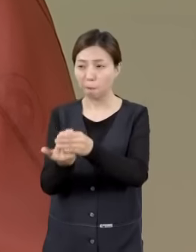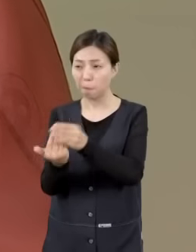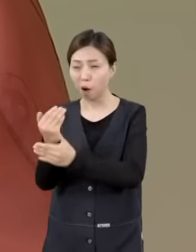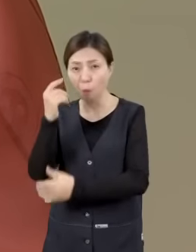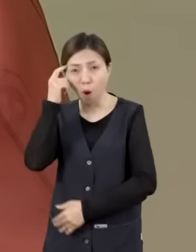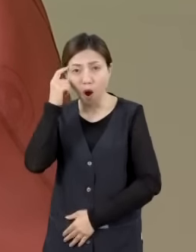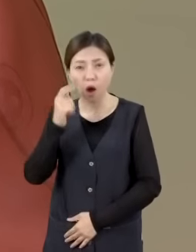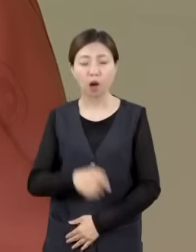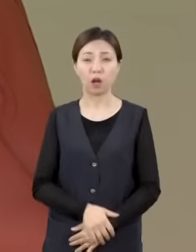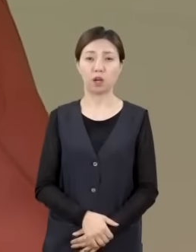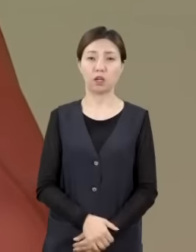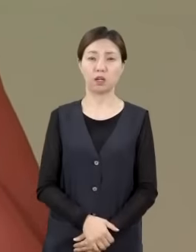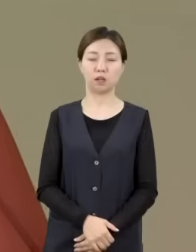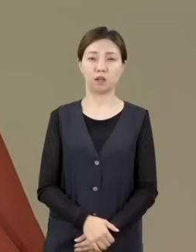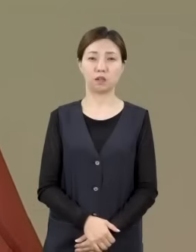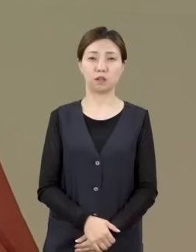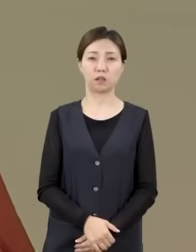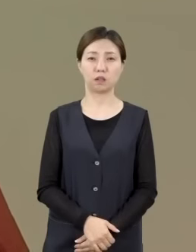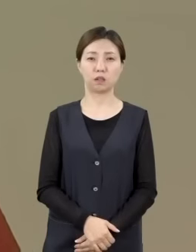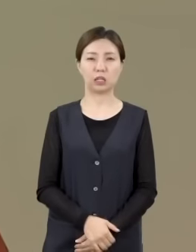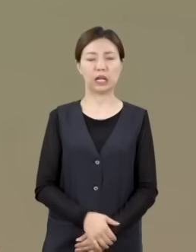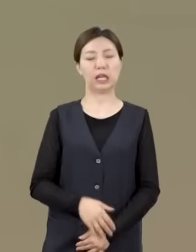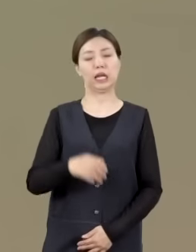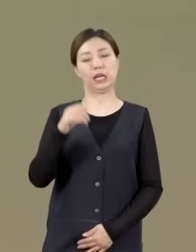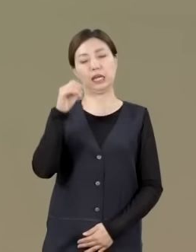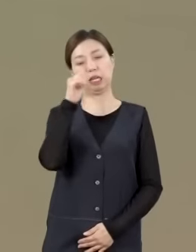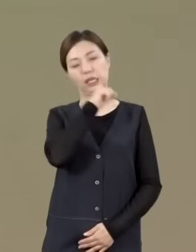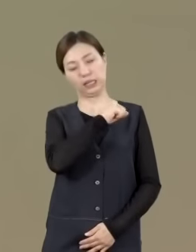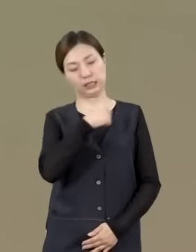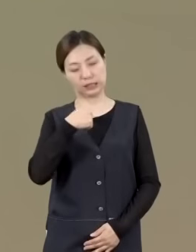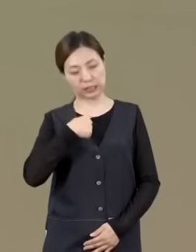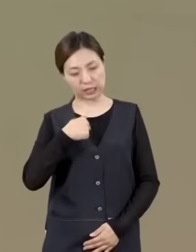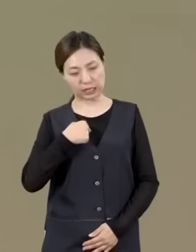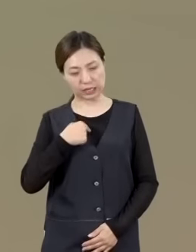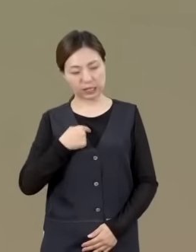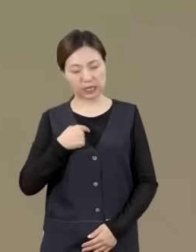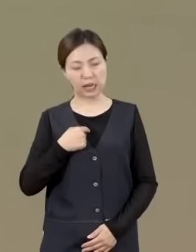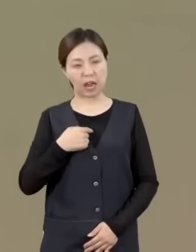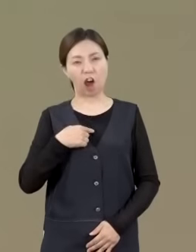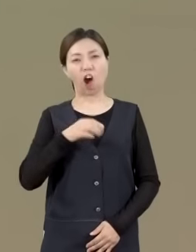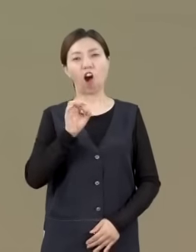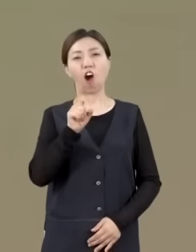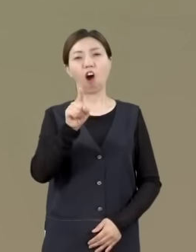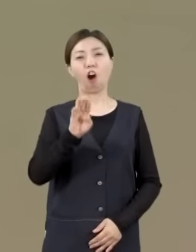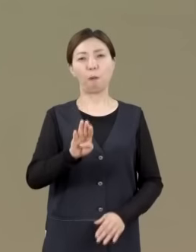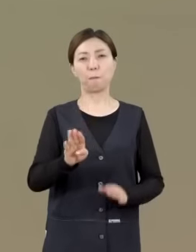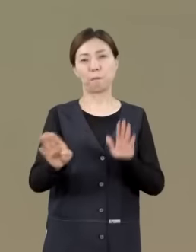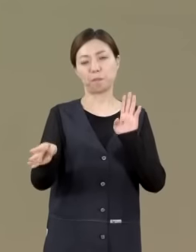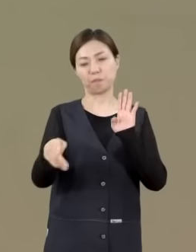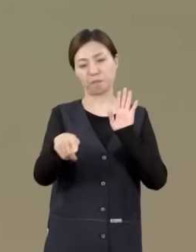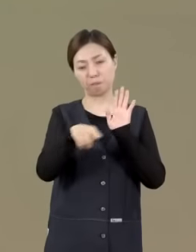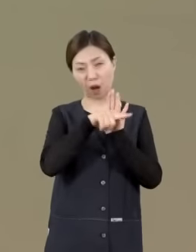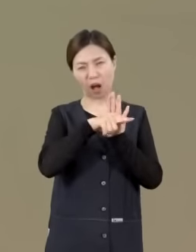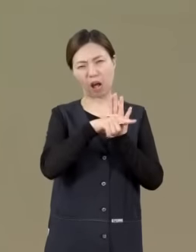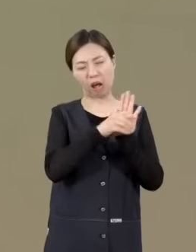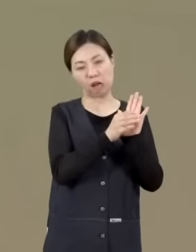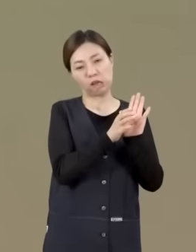생긴다면 제가 늘 말씀드리는 거 아 내가 참 업보가